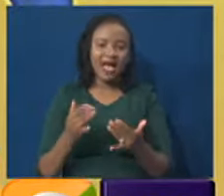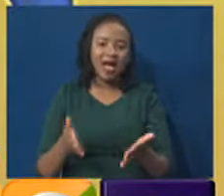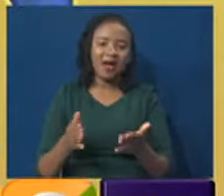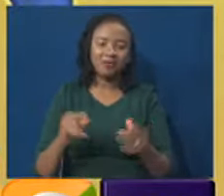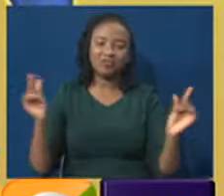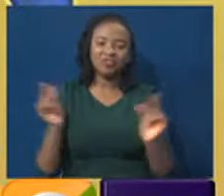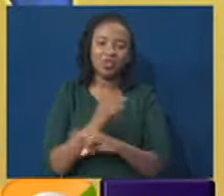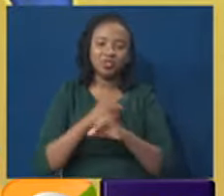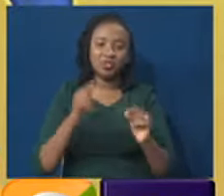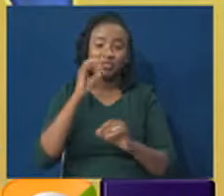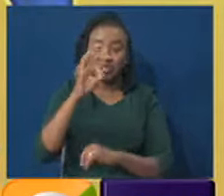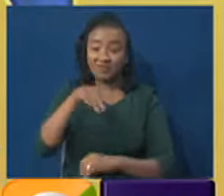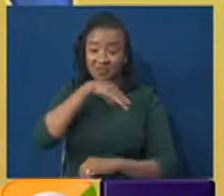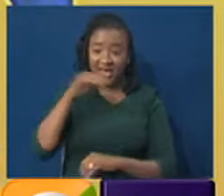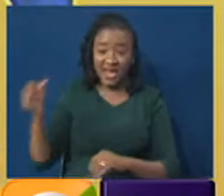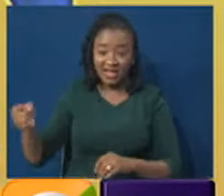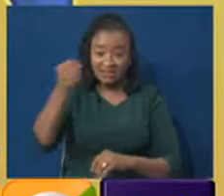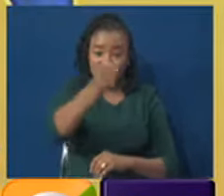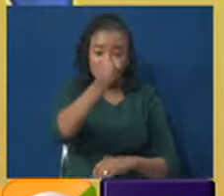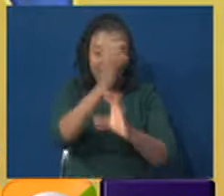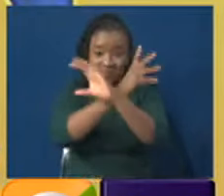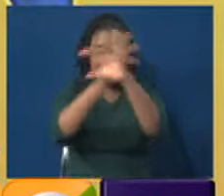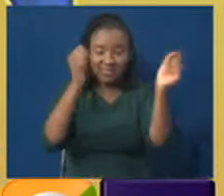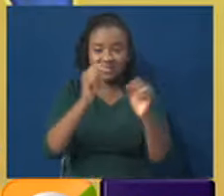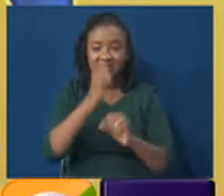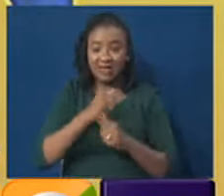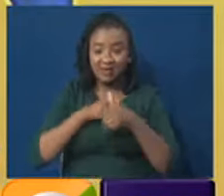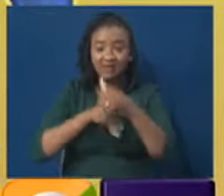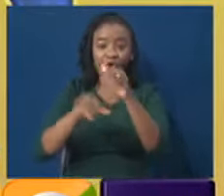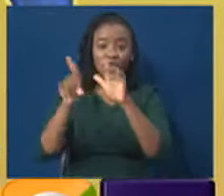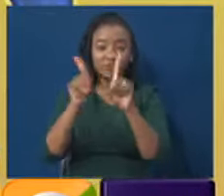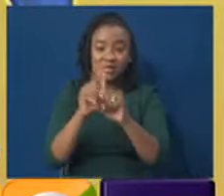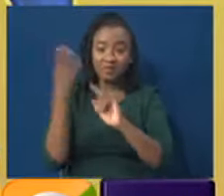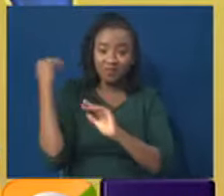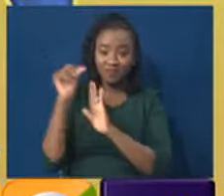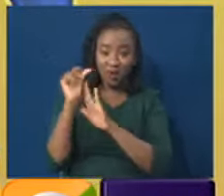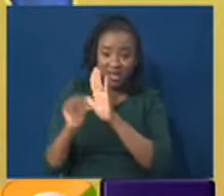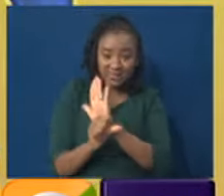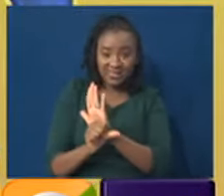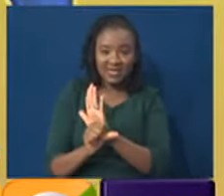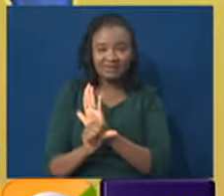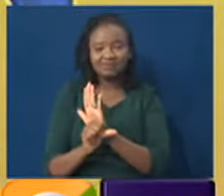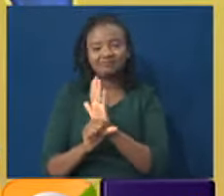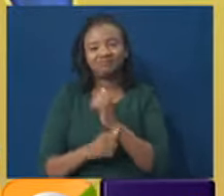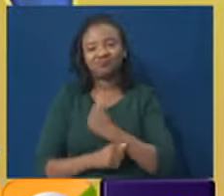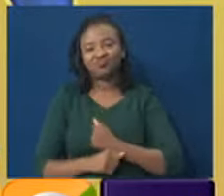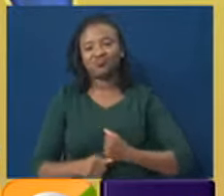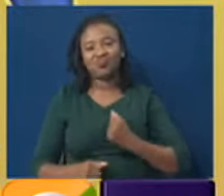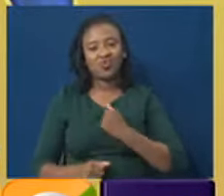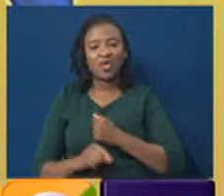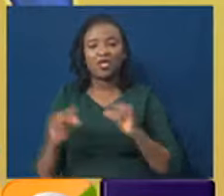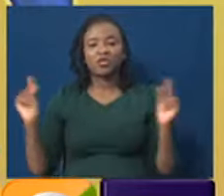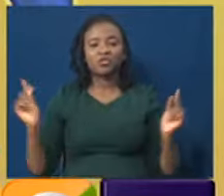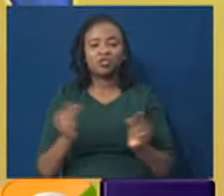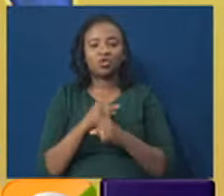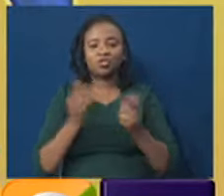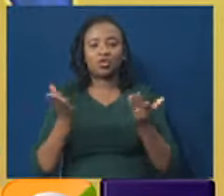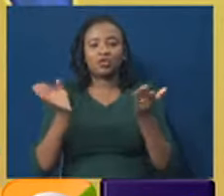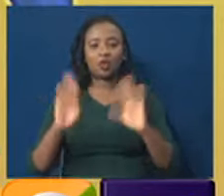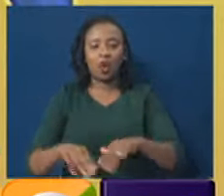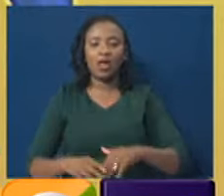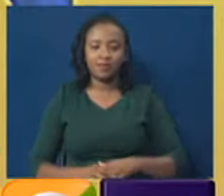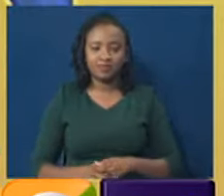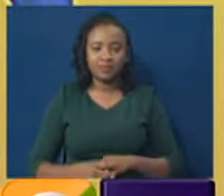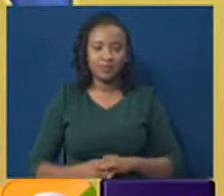kabisa. Tukiona ya kwamba uchumi yetu umejizatiti, licha ya kwamba duniani mzima bei ya crude